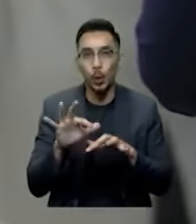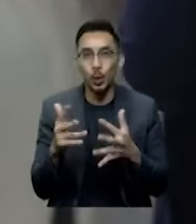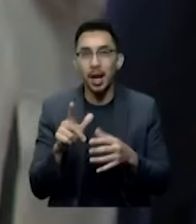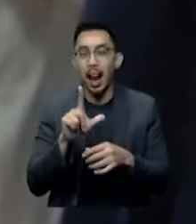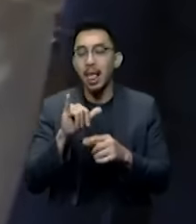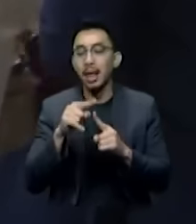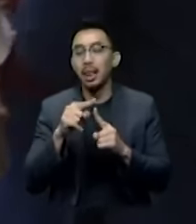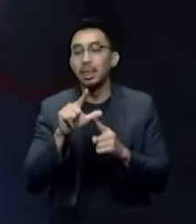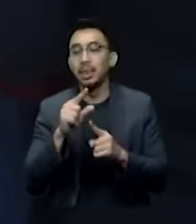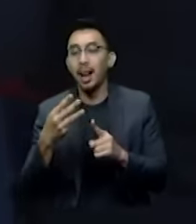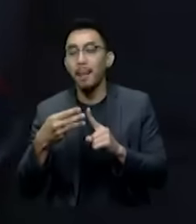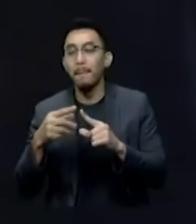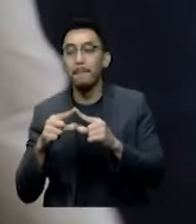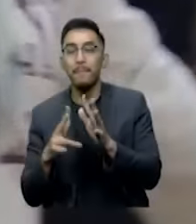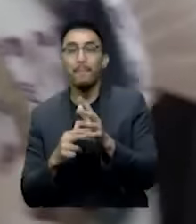Bangkok.